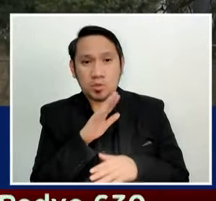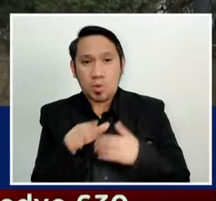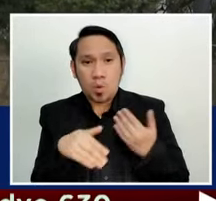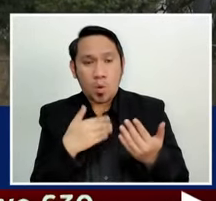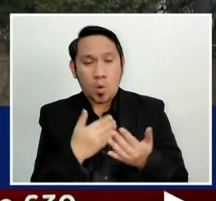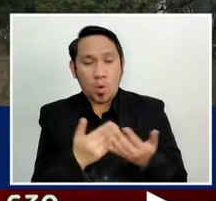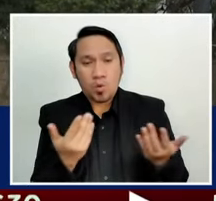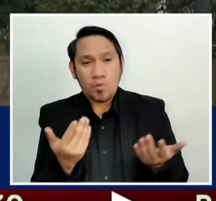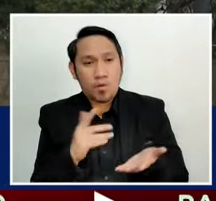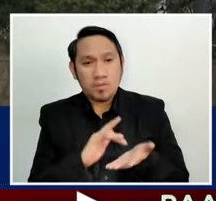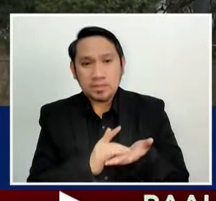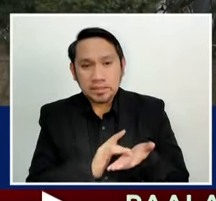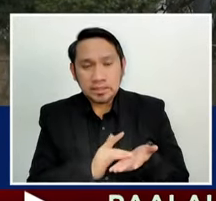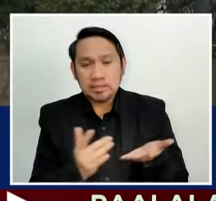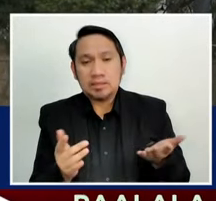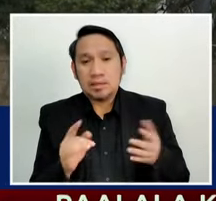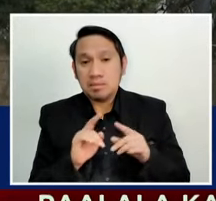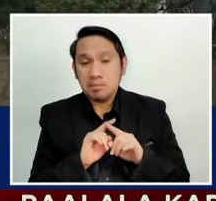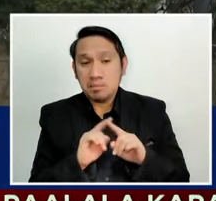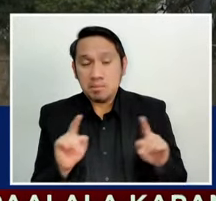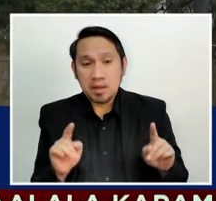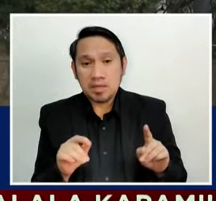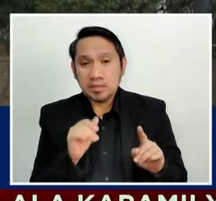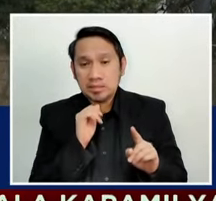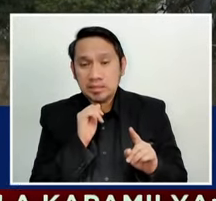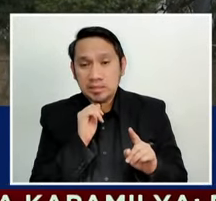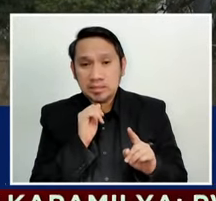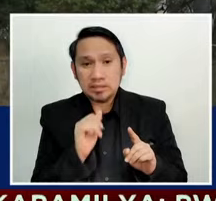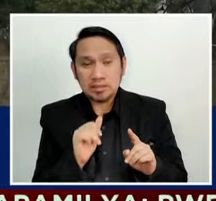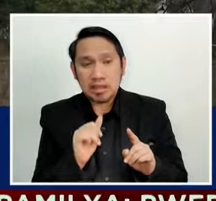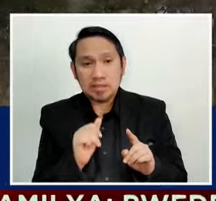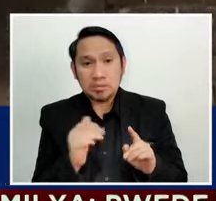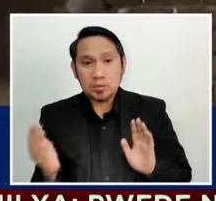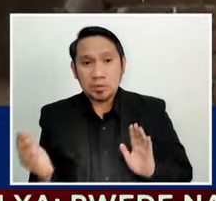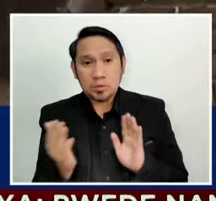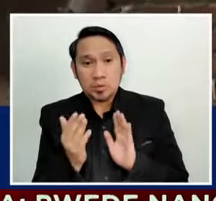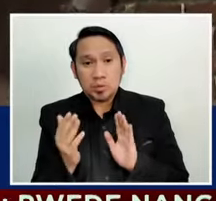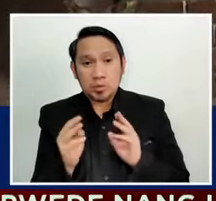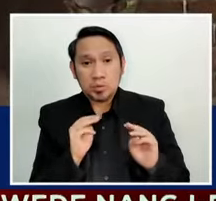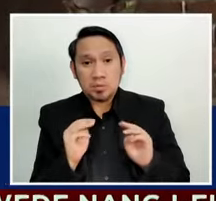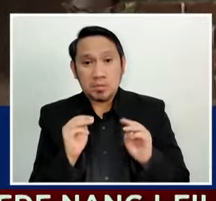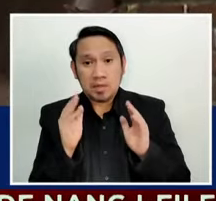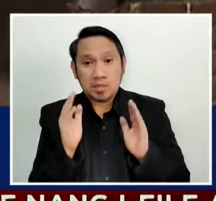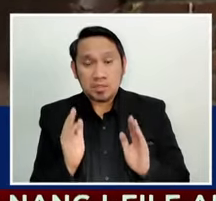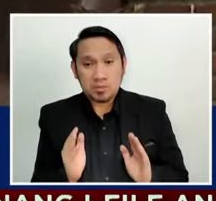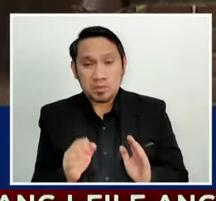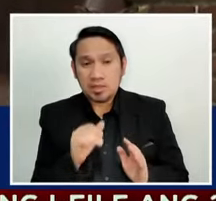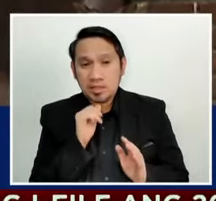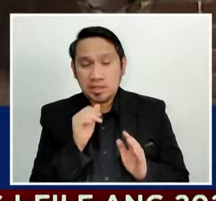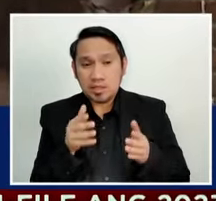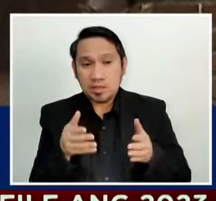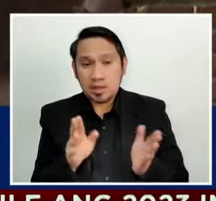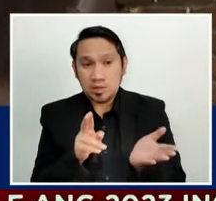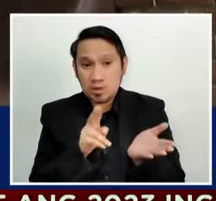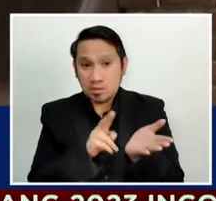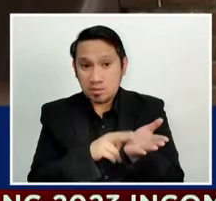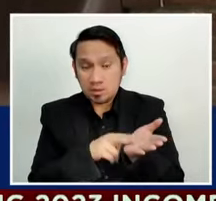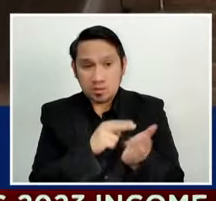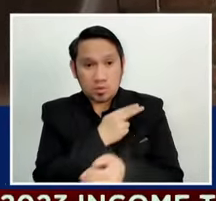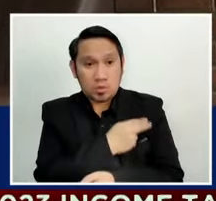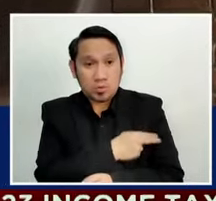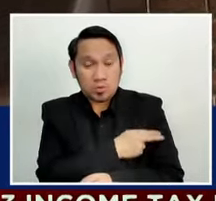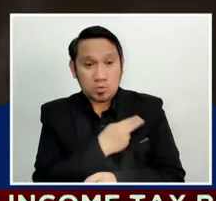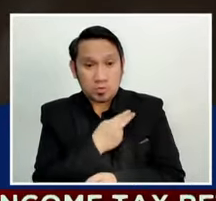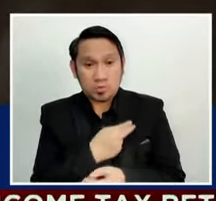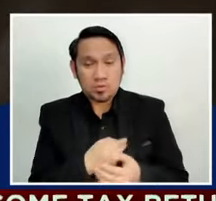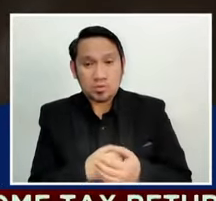pagpapagaling ng bata. Pero hindi umano humaharap sa kanya ang pamunuan nito. Hindi rin siya pumayag sa pinapapirmahan umano ng ospital na quit